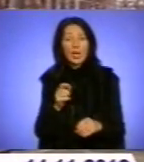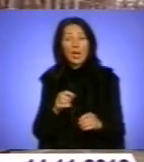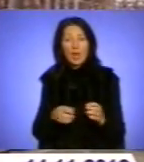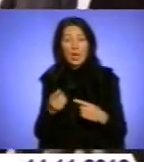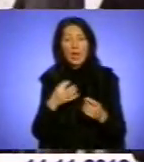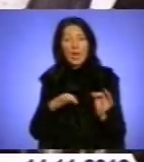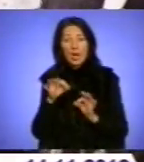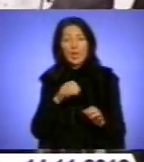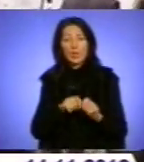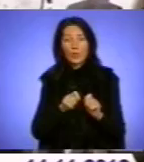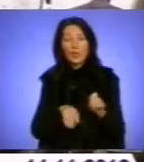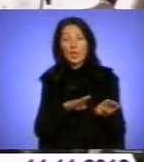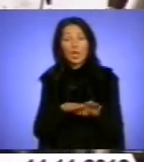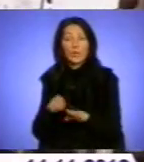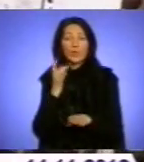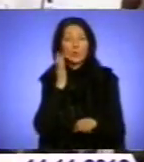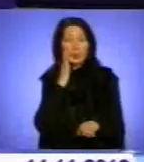всім принаймні раз на рік.